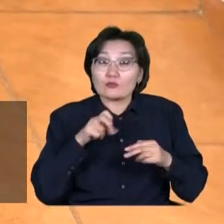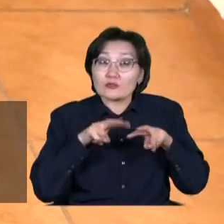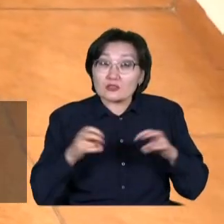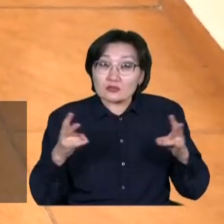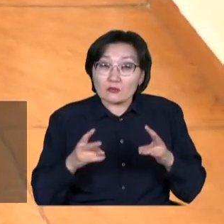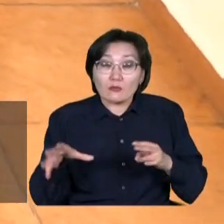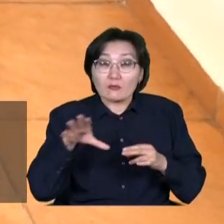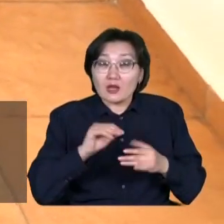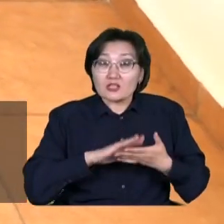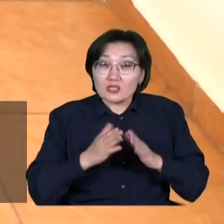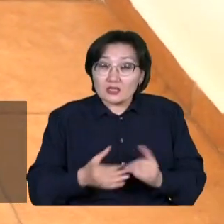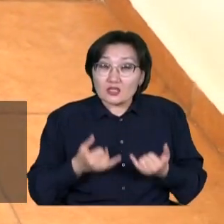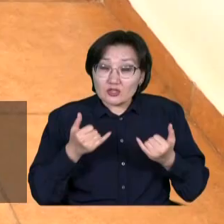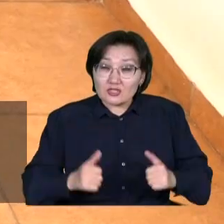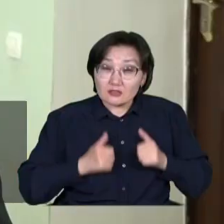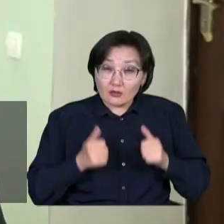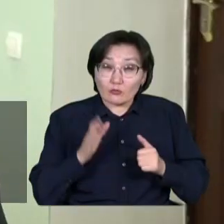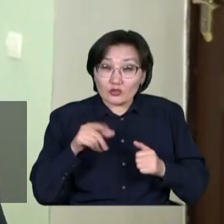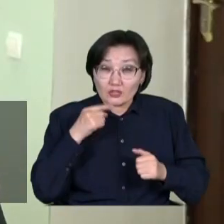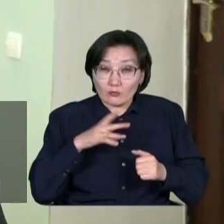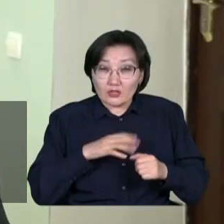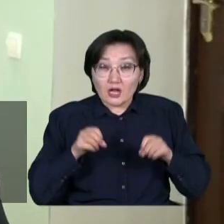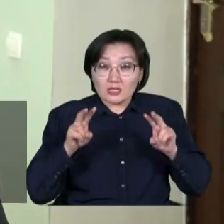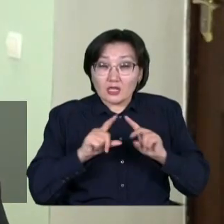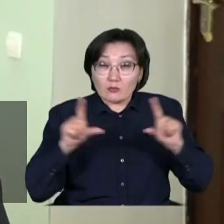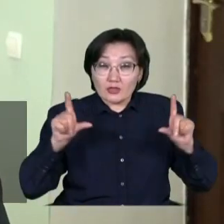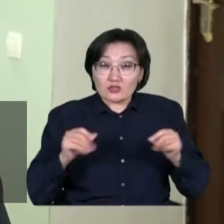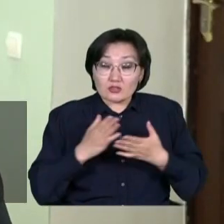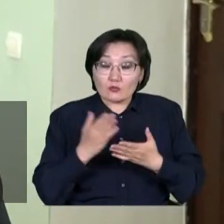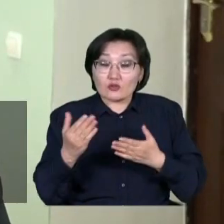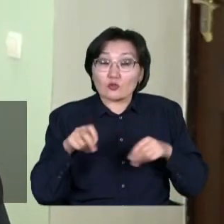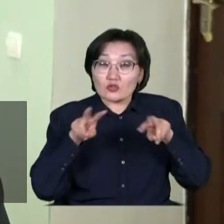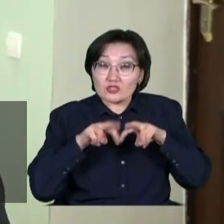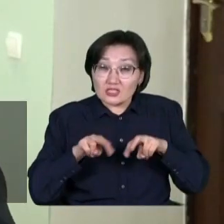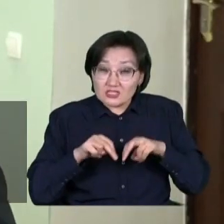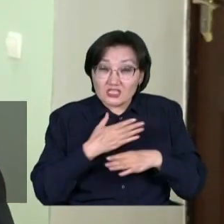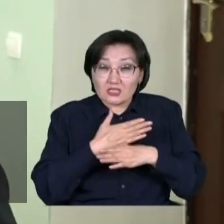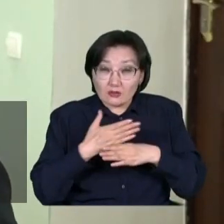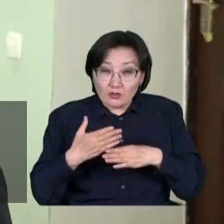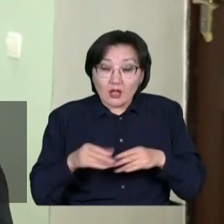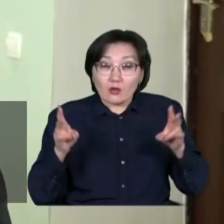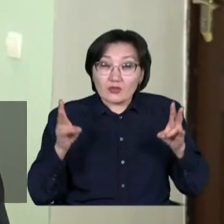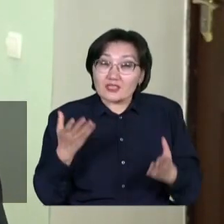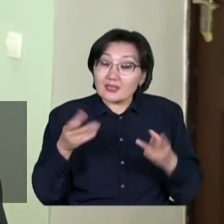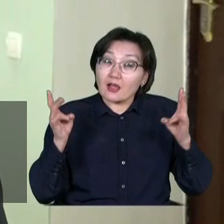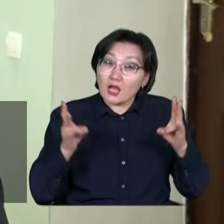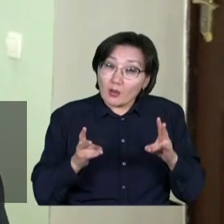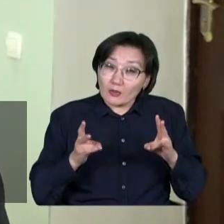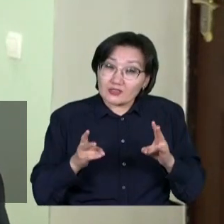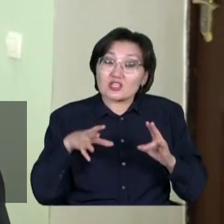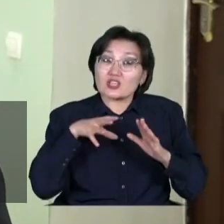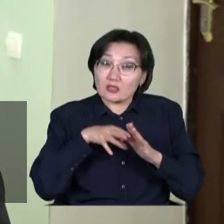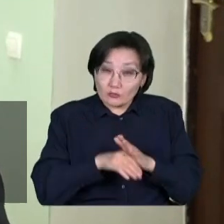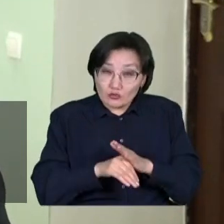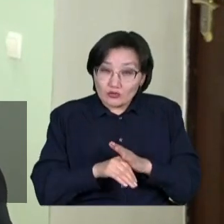қолынан келгенін жасайтынын айтып сендірді. Арнайы мекеме бар. Солардың тексерісінен кейін оны жаңағы апаттық болса, онда ол жерде